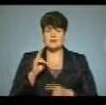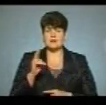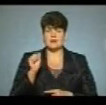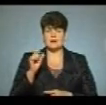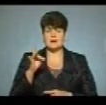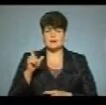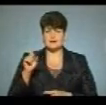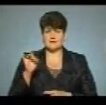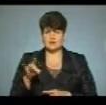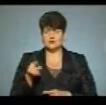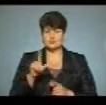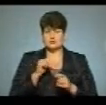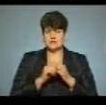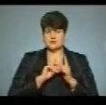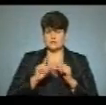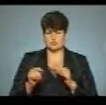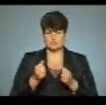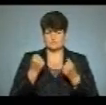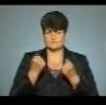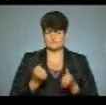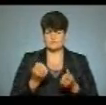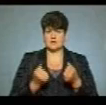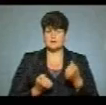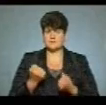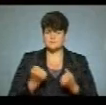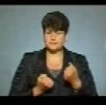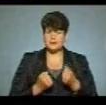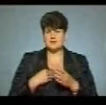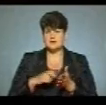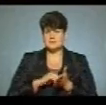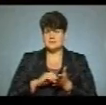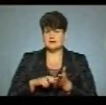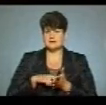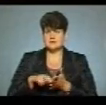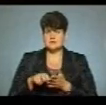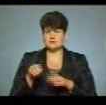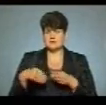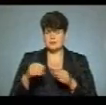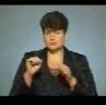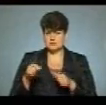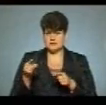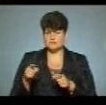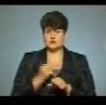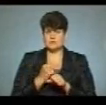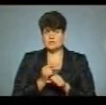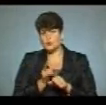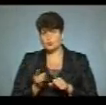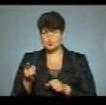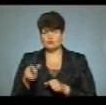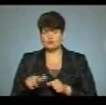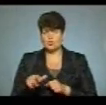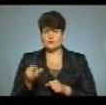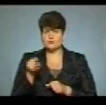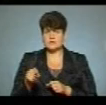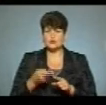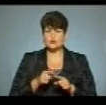тому що дуже часто їдуть машини. Ми якби написали листа в кар'єр про те, щоб ми даємо їм можливість і пропонуємо їм зробити об'їзну дорогу для того, щоб вони